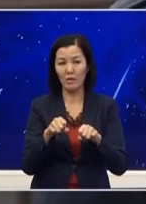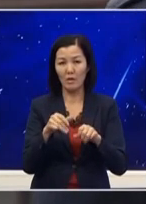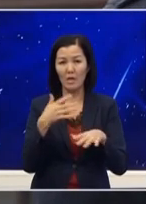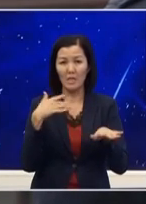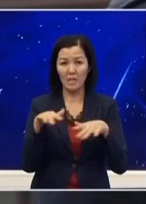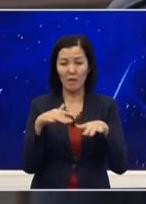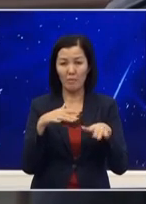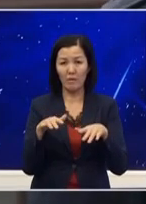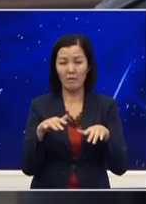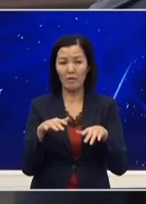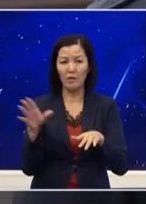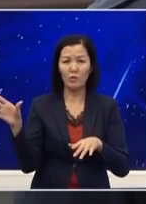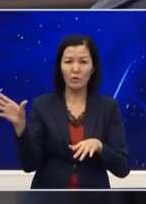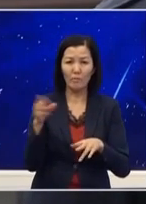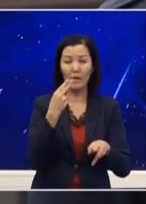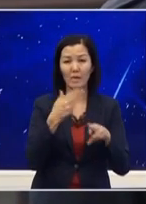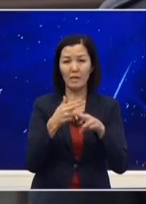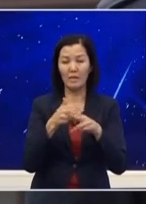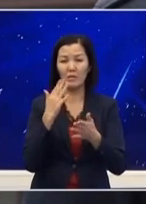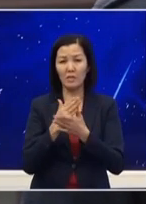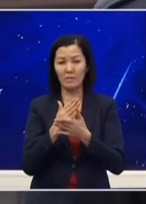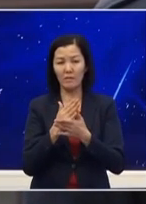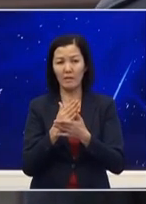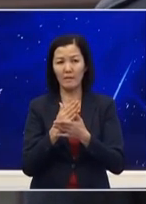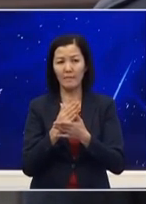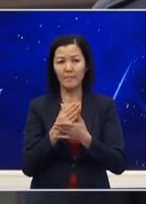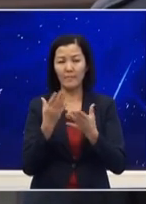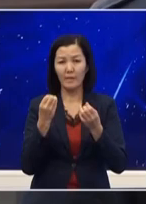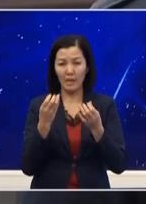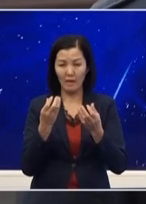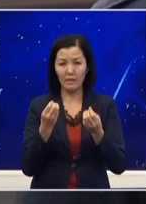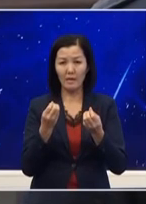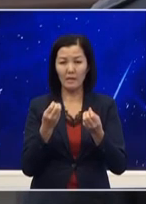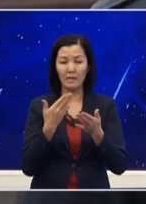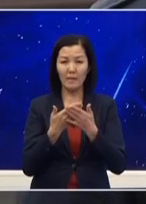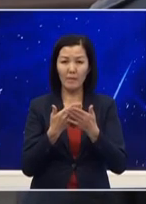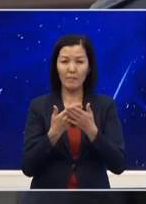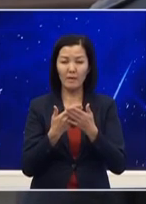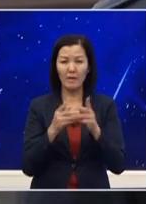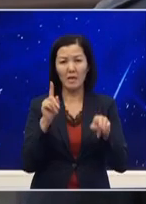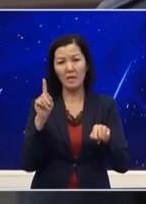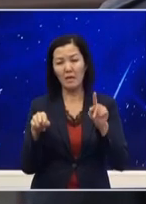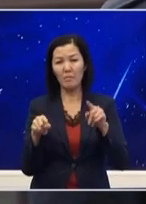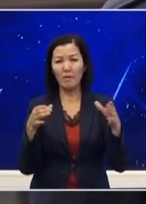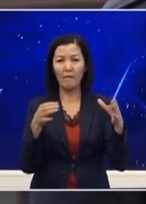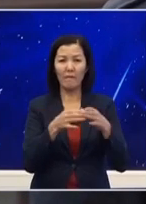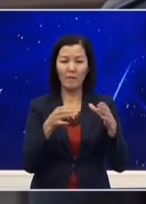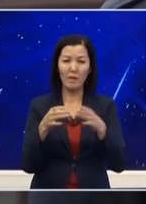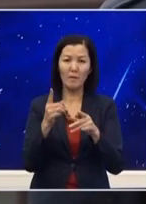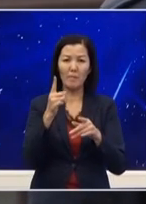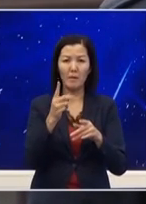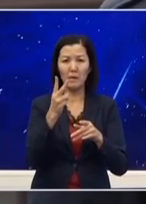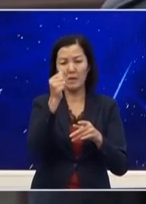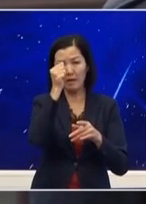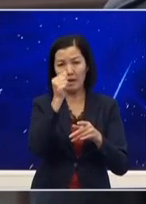айтқанда. Соның барлығы кедергі жасап отыр. Одан басқасы, кейбір фирмалар айлап, кейде бір ай, 2